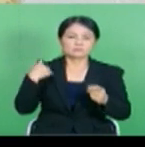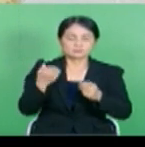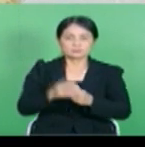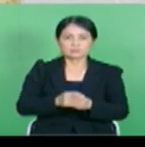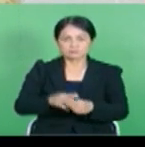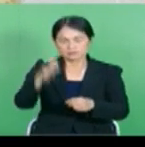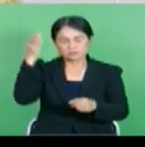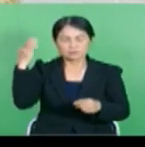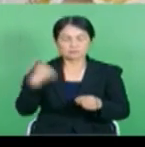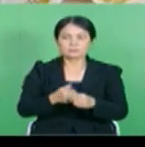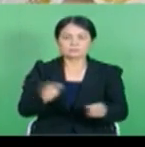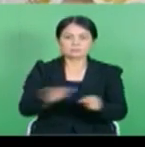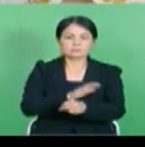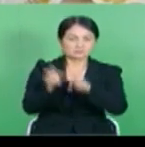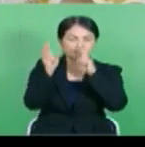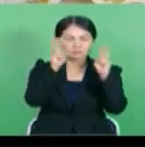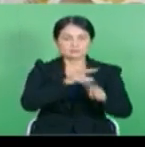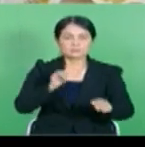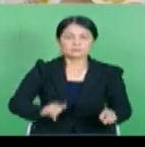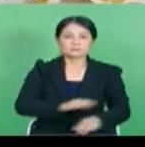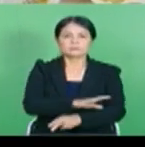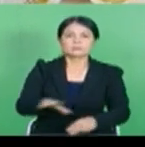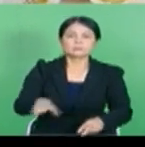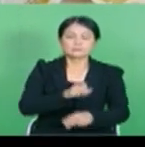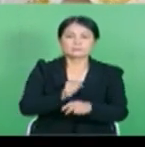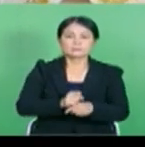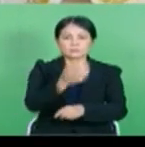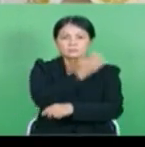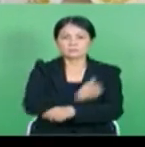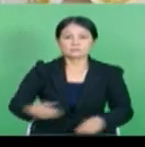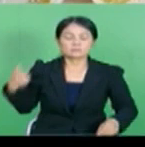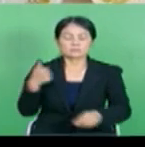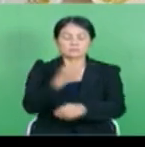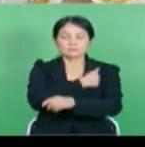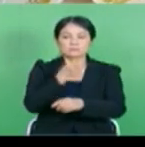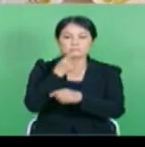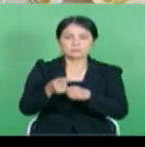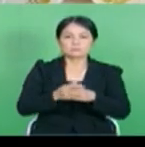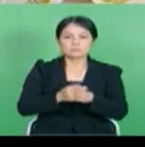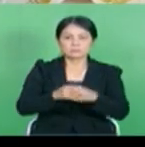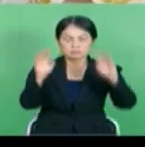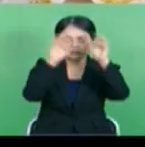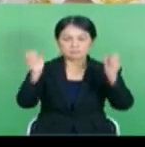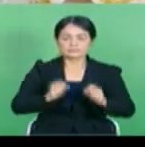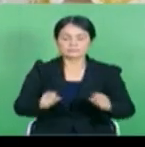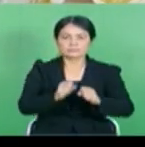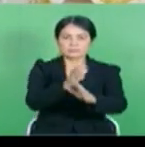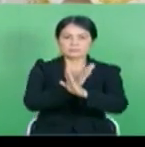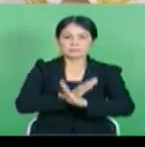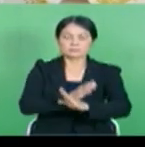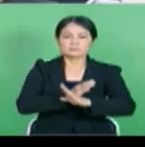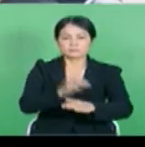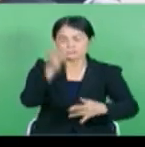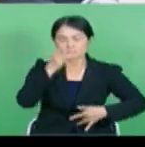របស់លោកស្រីដែលបានមកបំពេញទស្សនកិច្ចនៅកម្ពុជាសម្តេចតេជោបានជម្រាបជូនអំពីយុទ្ធសាស្ត្រនៅក្នុងការទប់ស្